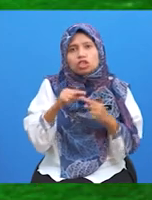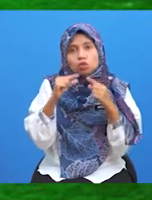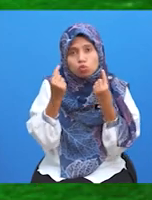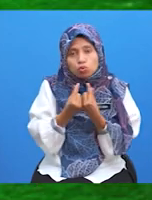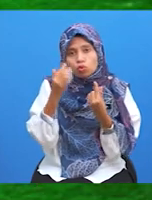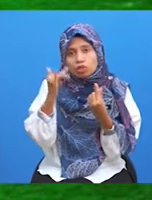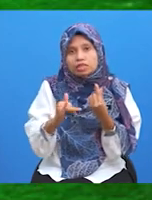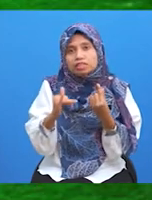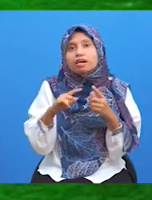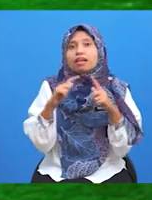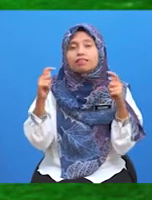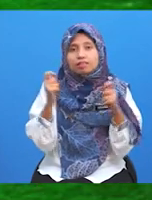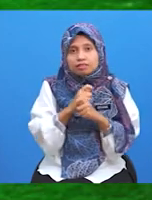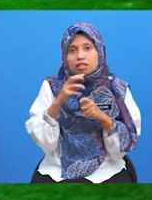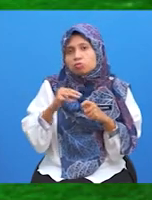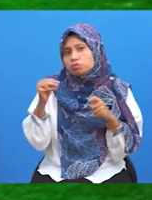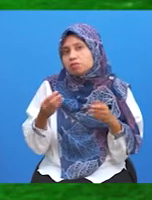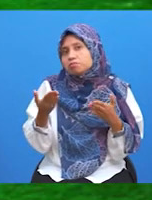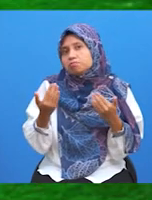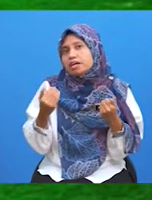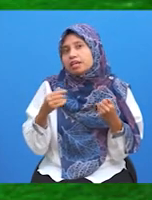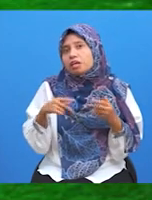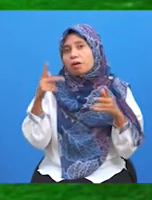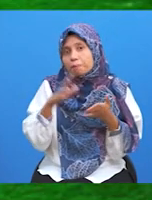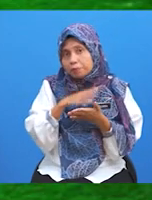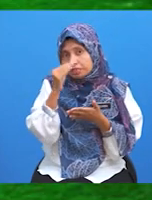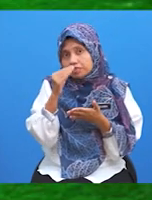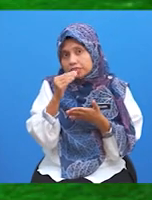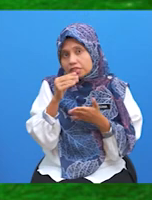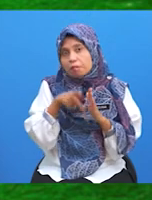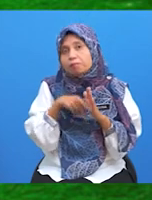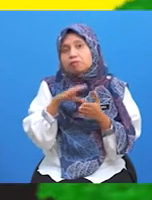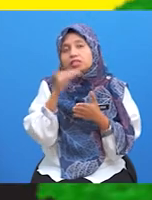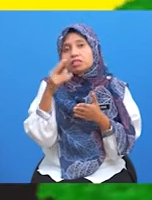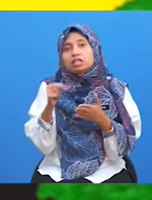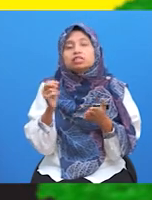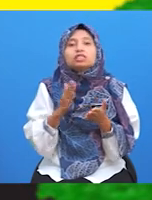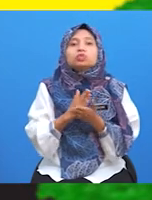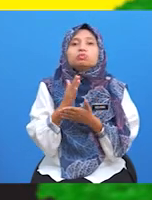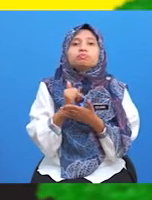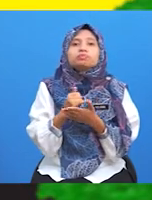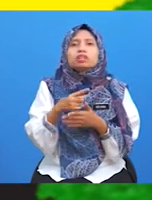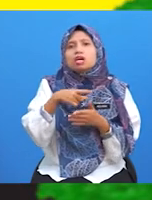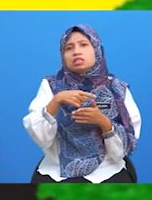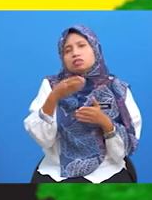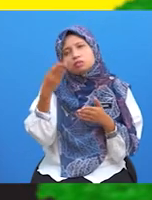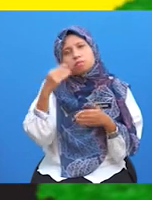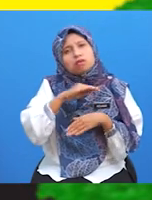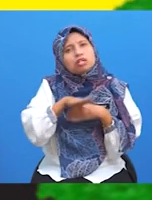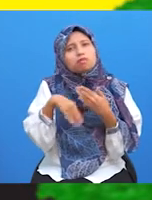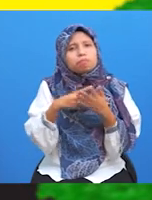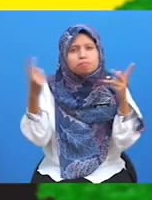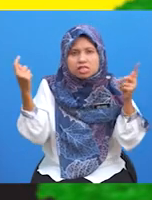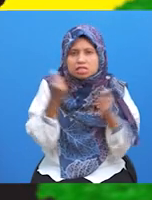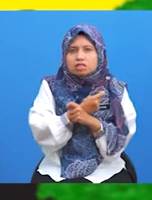menentang, sekarang murid-murid mari pelajari pula pembelajaran seterusnya. Di sebalik penentangan